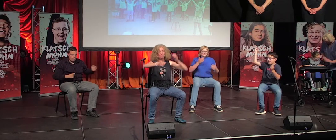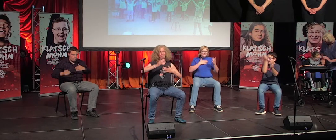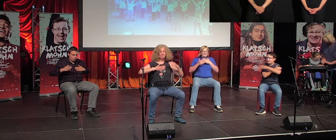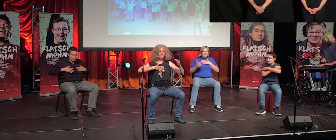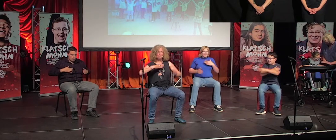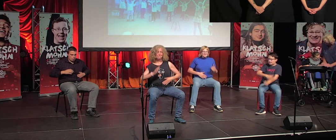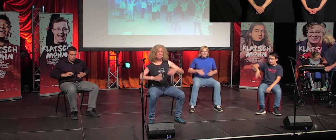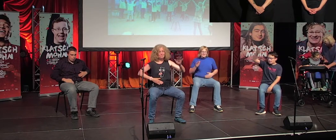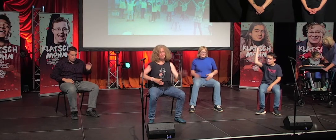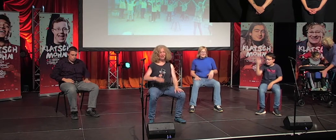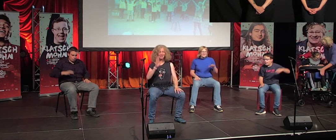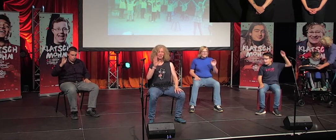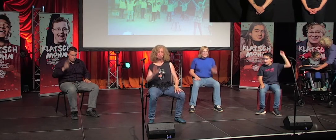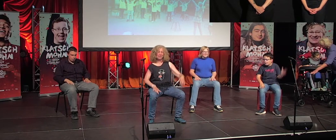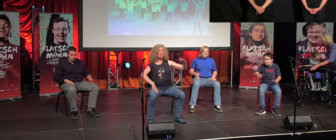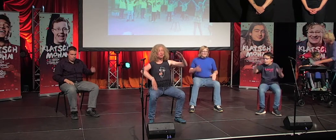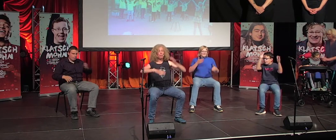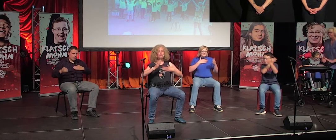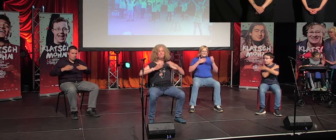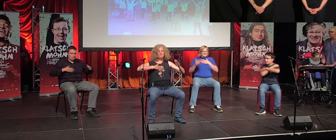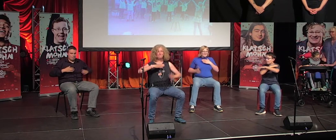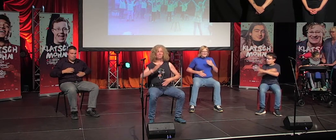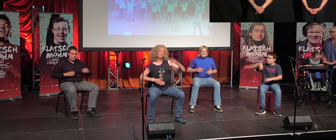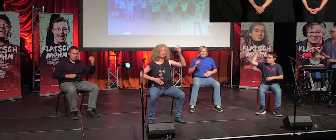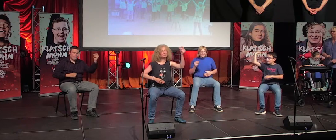Schnipp, Patsch, Patsch.